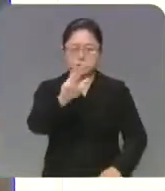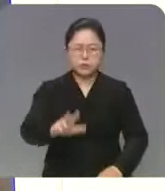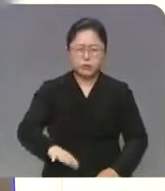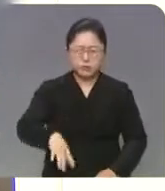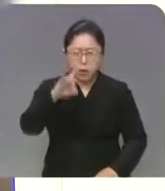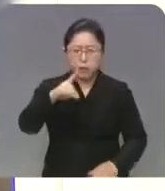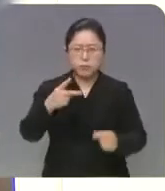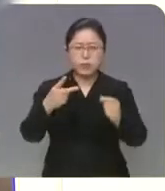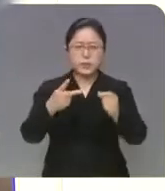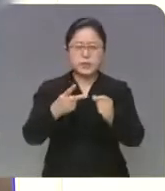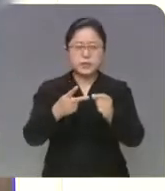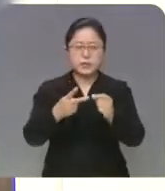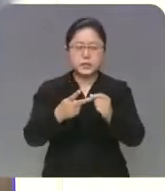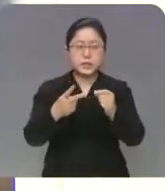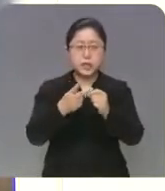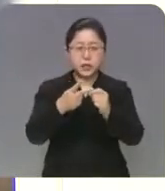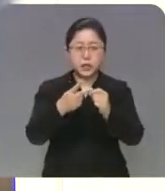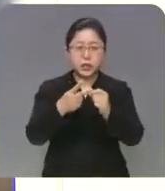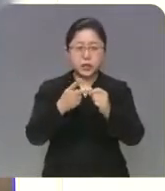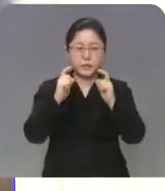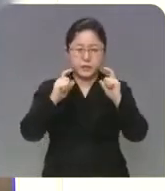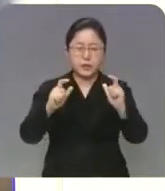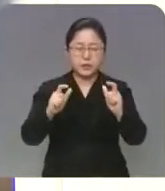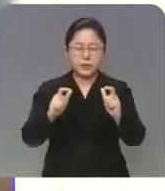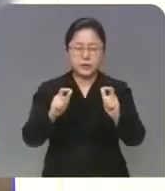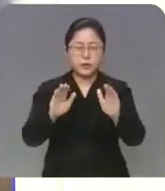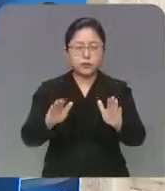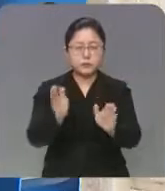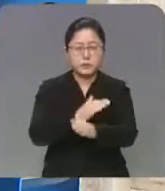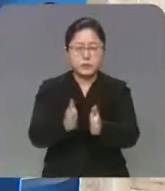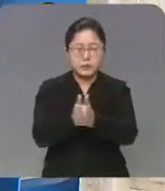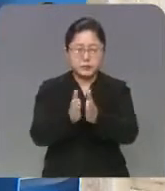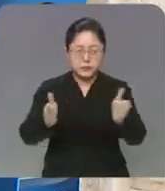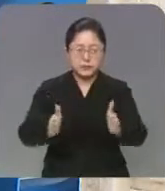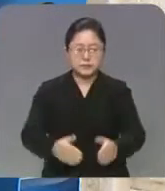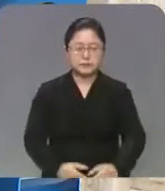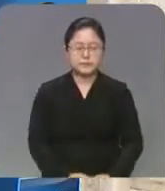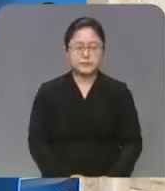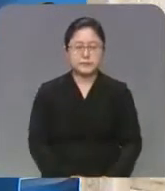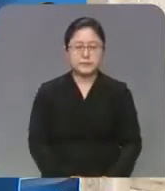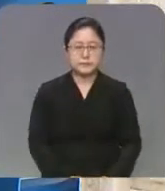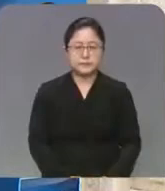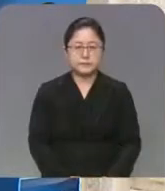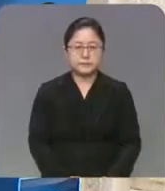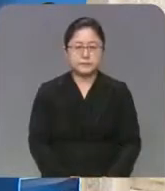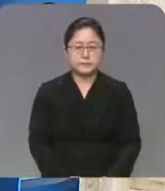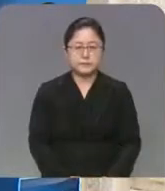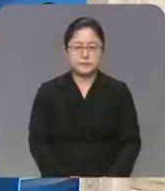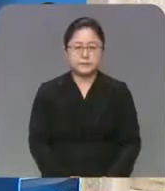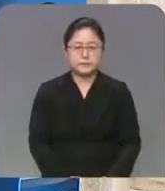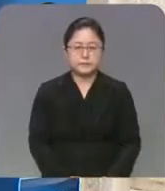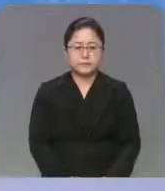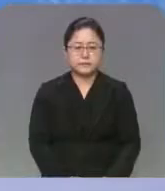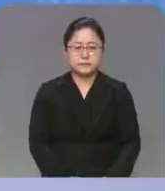처음 2단계로 올려 오늘부터 시행하고 있습니다. 지금까지 광주시청에서 KBS 뉴스 유승룡입니다.